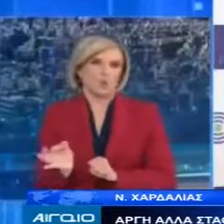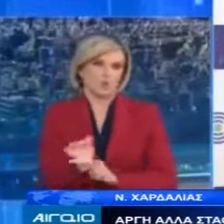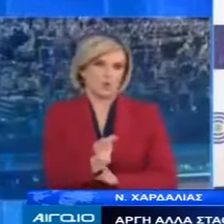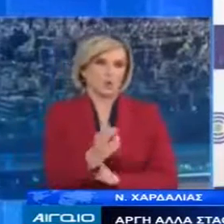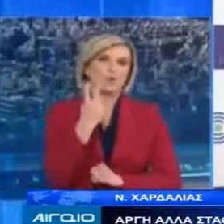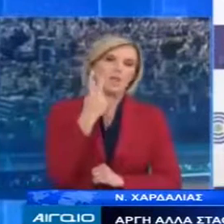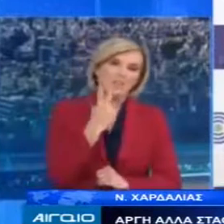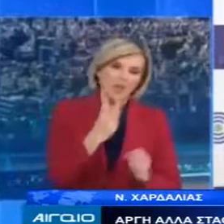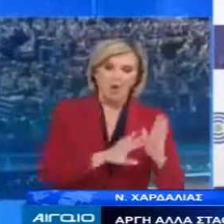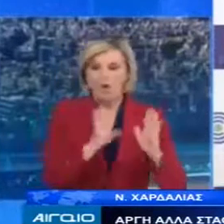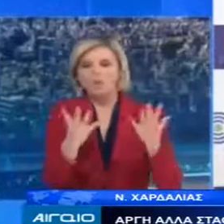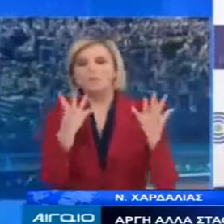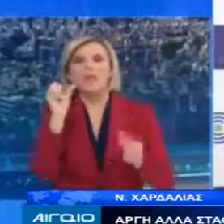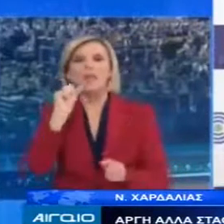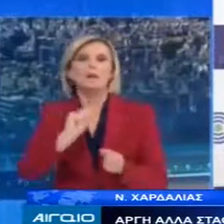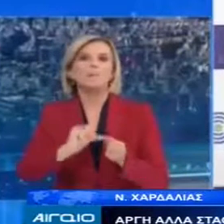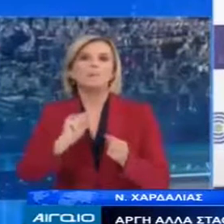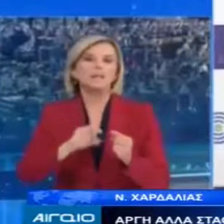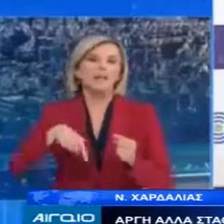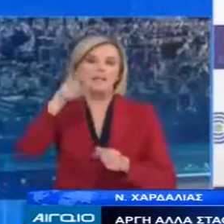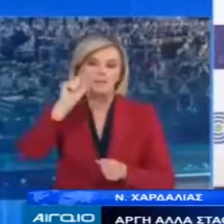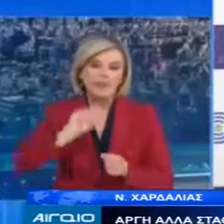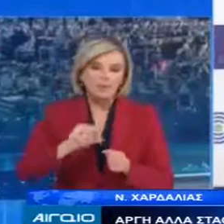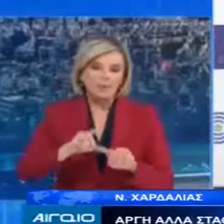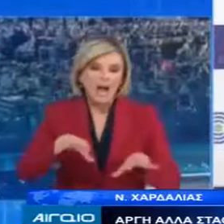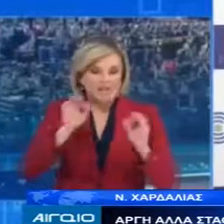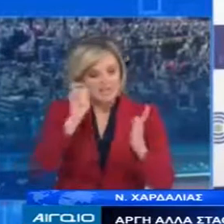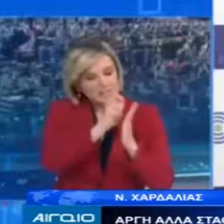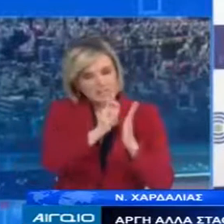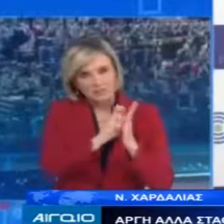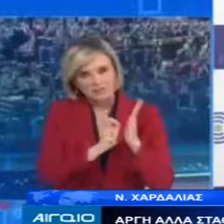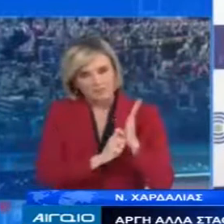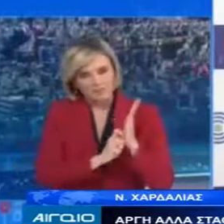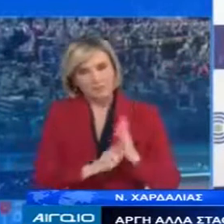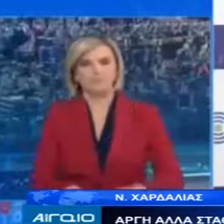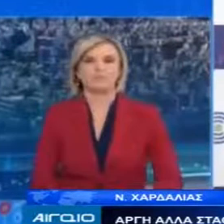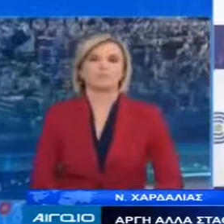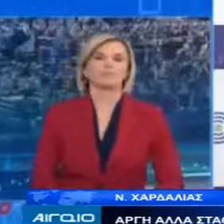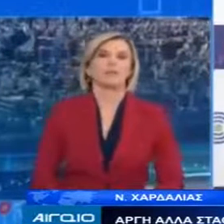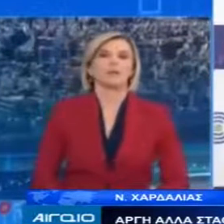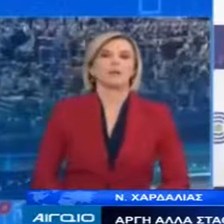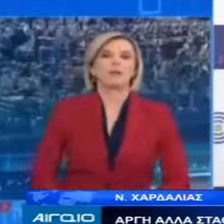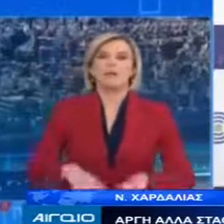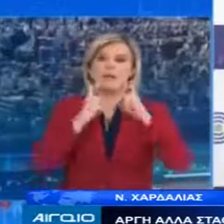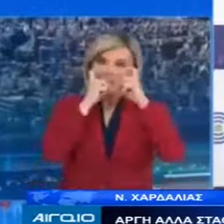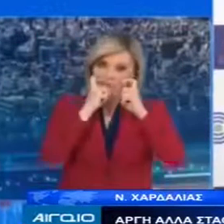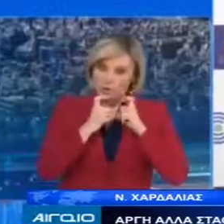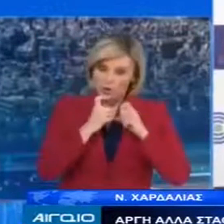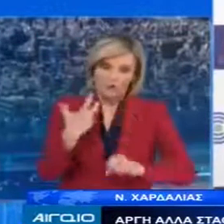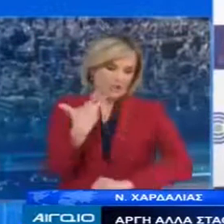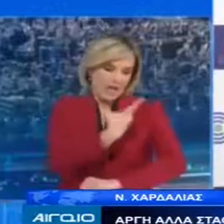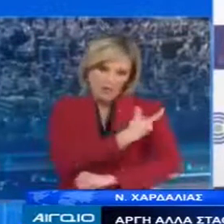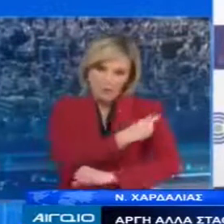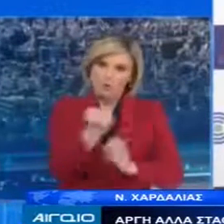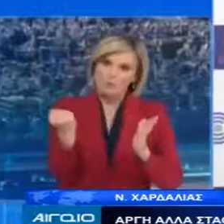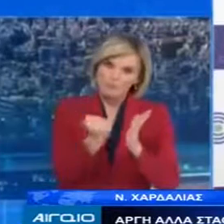2 έως 9 μηνών από την αναγραφόμενη σε αυτό ημερομηνία νόσησης. Υποχρέωση για πιστοποιητικό εμβολιασμού ή αρνητικό PCR ή